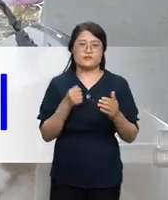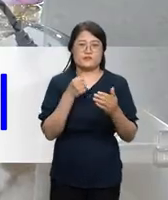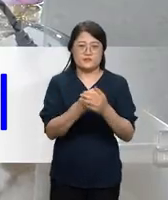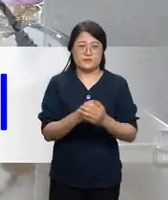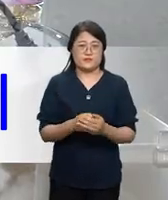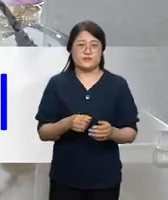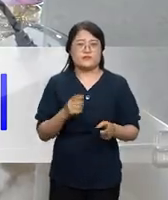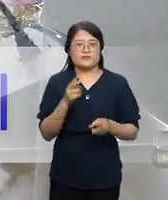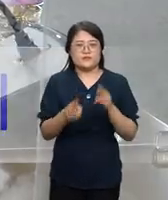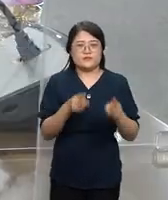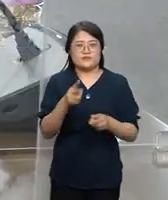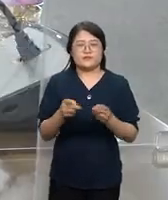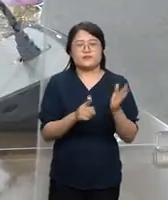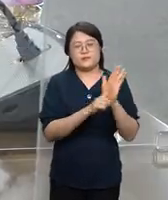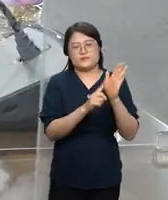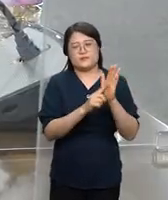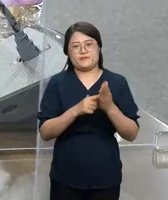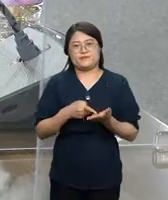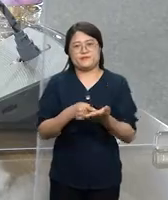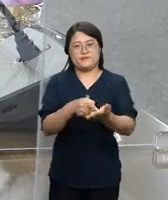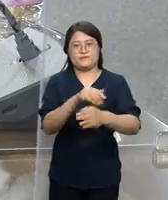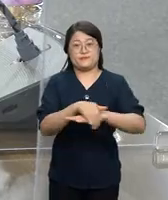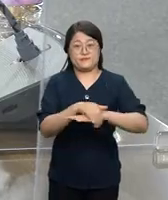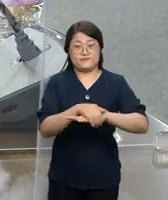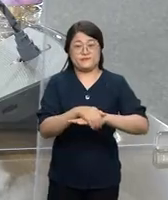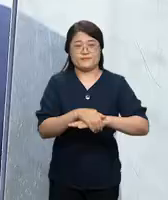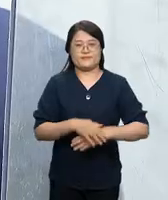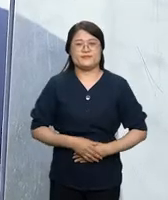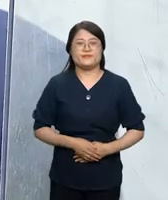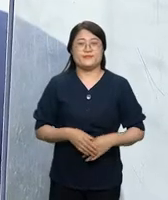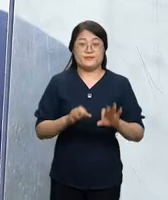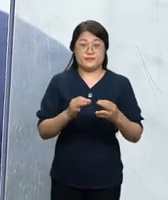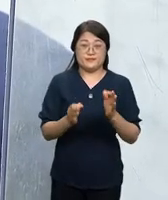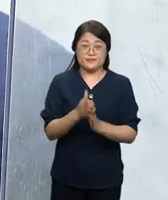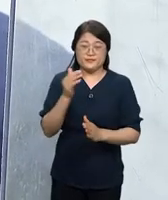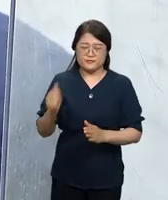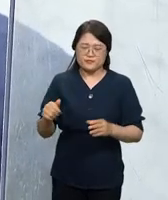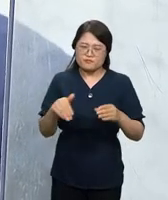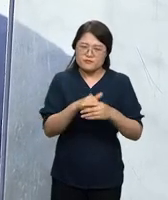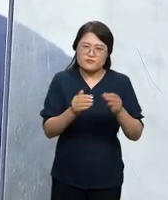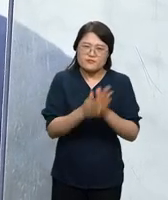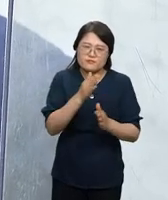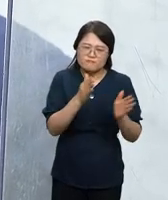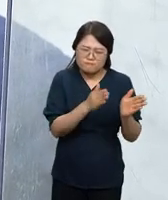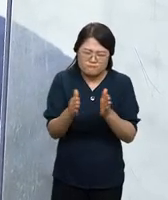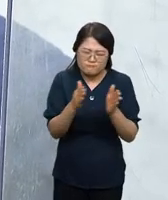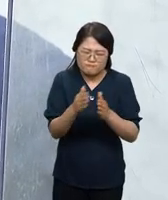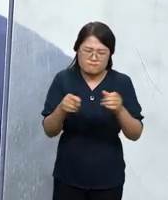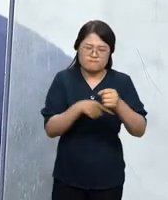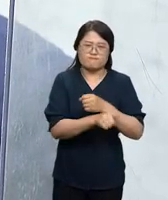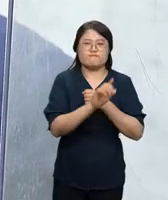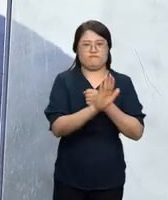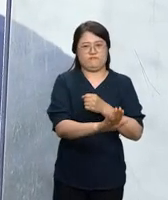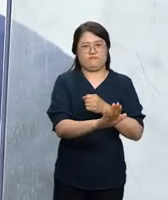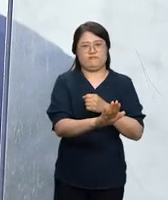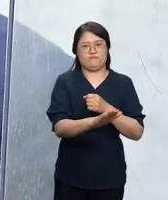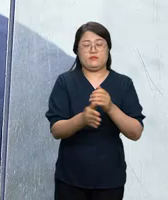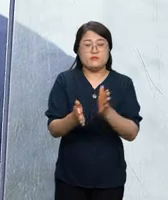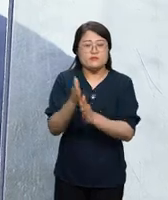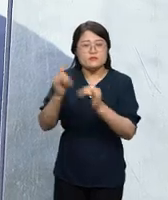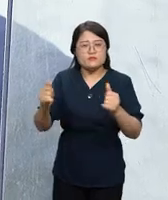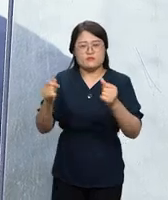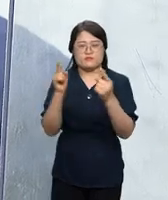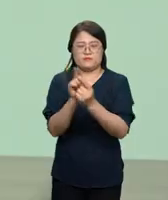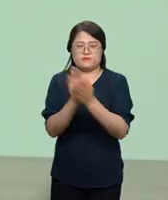도전할 계획입니다. 김상돈 시장은 문화도시 준비 자체가 유의미한 과정이라며 시민들이